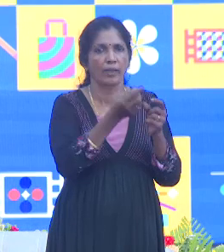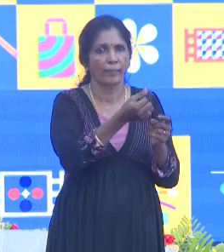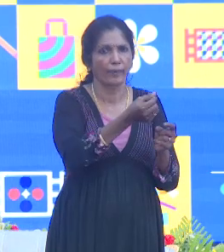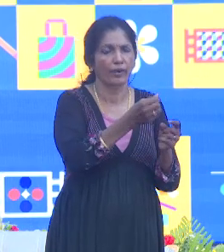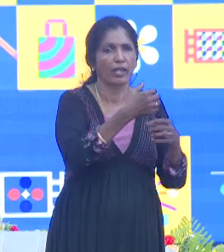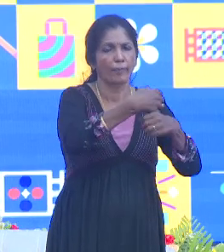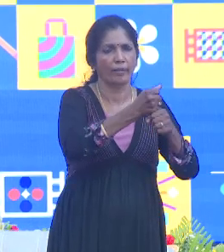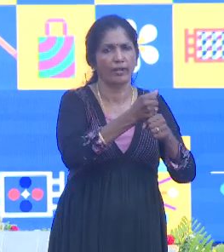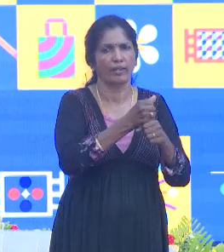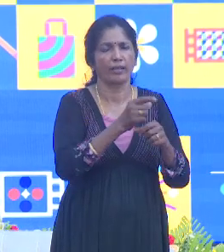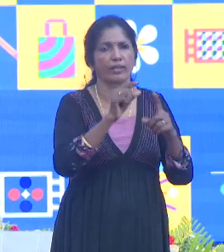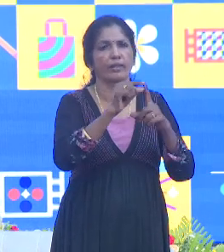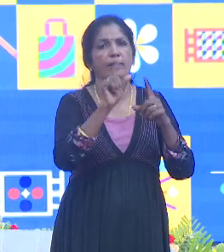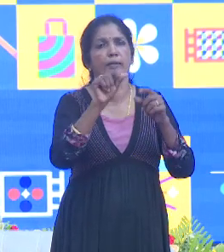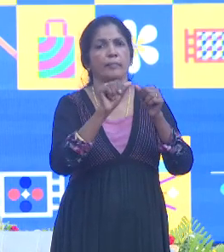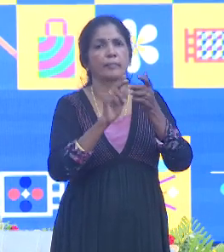ഇതൊക്കെ ഉണ്ടായിരുന്നു.